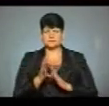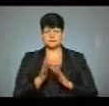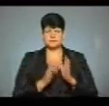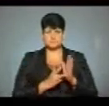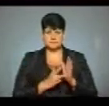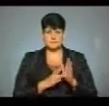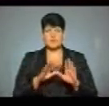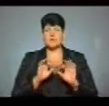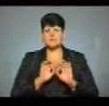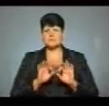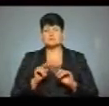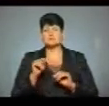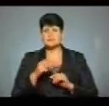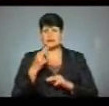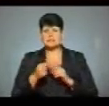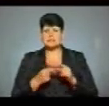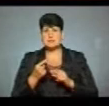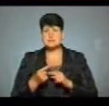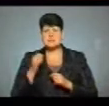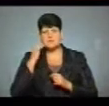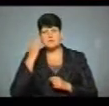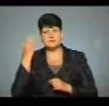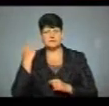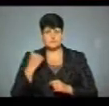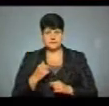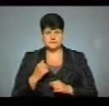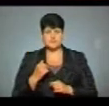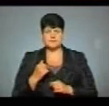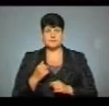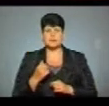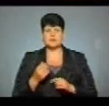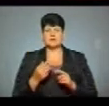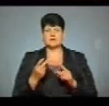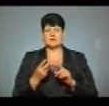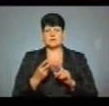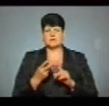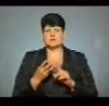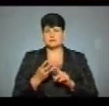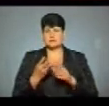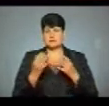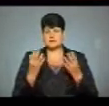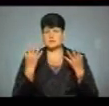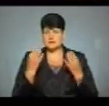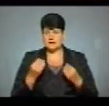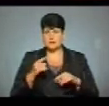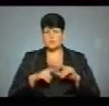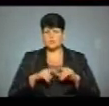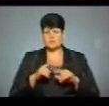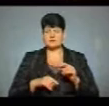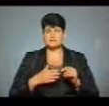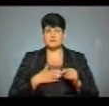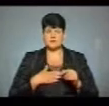ті традиції, які пам'ятаємо з дому. Наступним подіям – це є День родини, де на нашому лемківській оселі